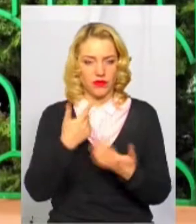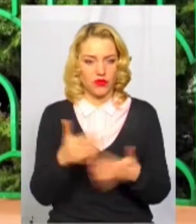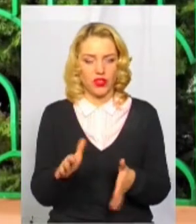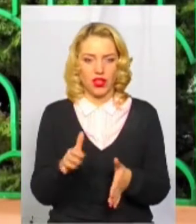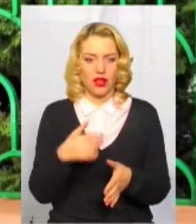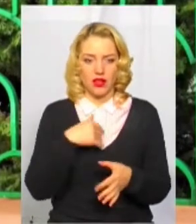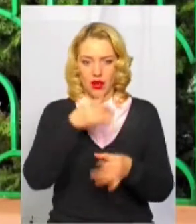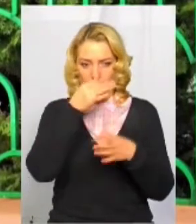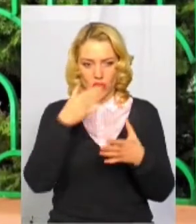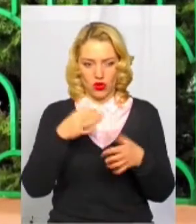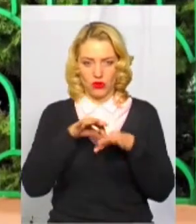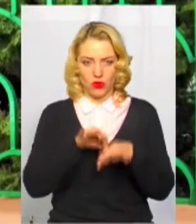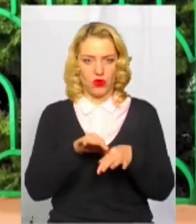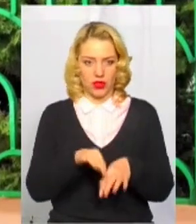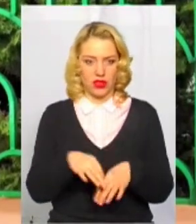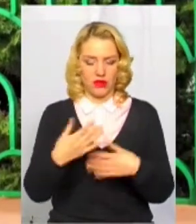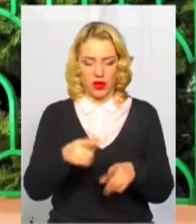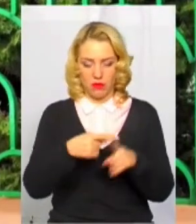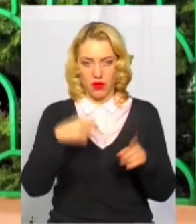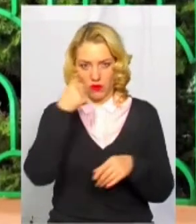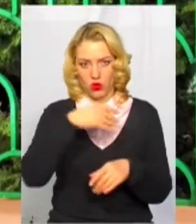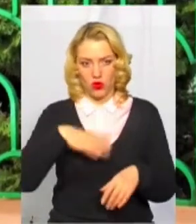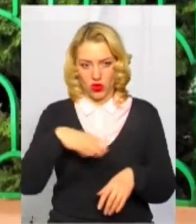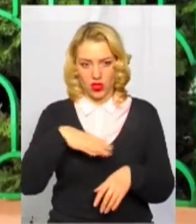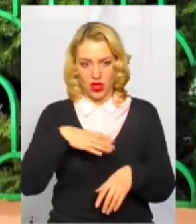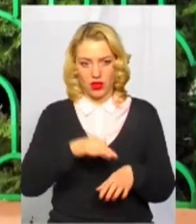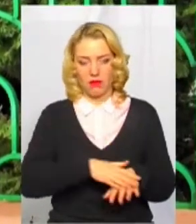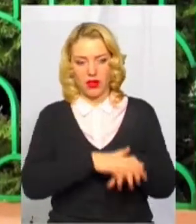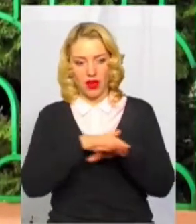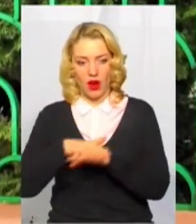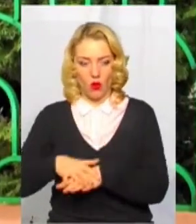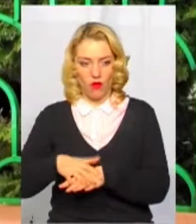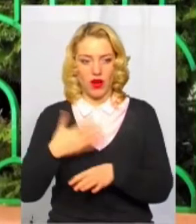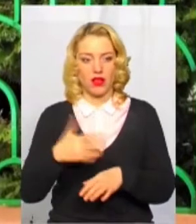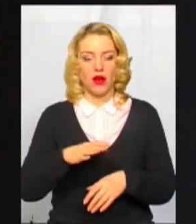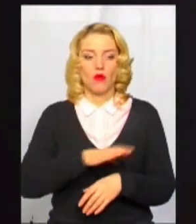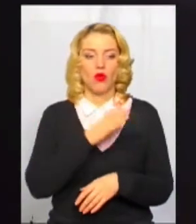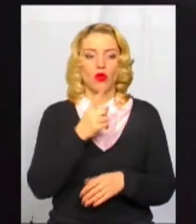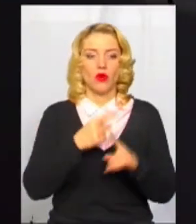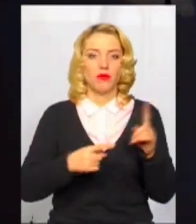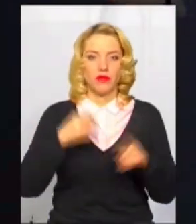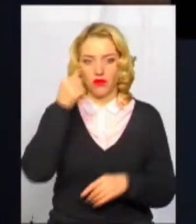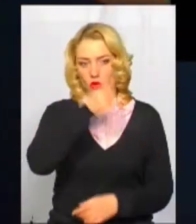ми не маємо змоги носити. Півроку чекали, перерахування було півроку майже.